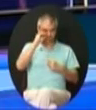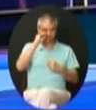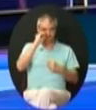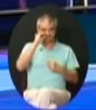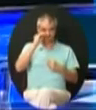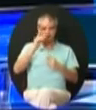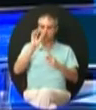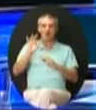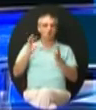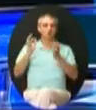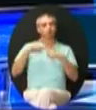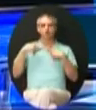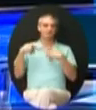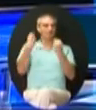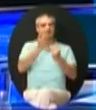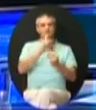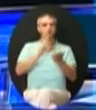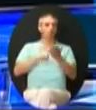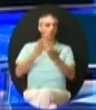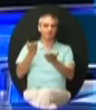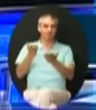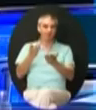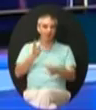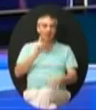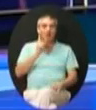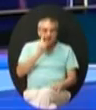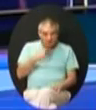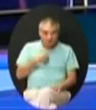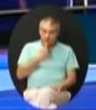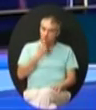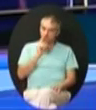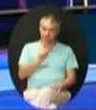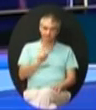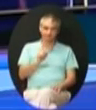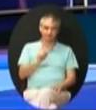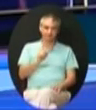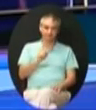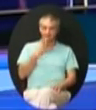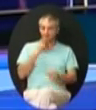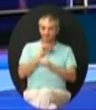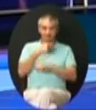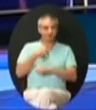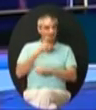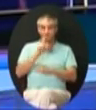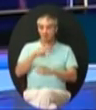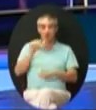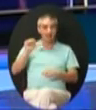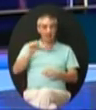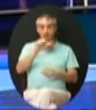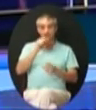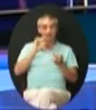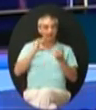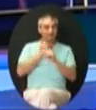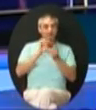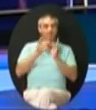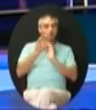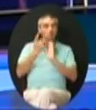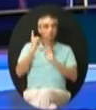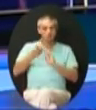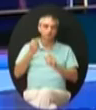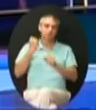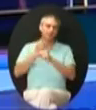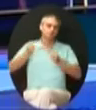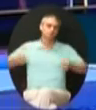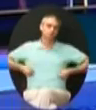לפגוע בקדושת החיים ולהעניק אותה למי שזה לא מגיע לו, אבל אני רק אומר, הטענה שלי הייתה שגם אם אלאור אזריה פעל בניגוד לפקודות, צריך לטפל בו